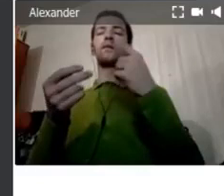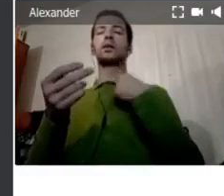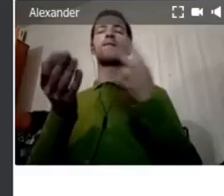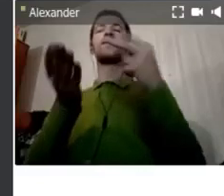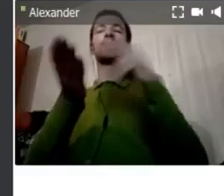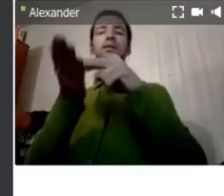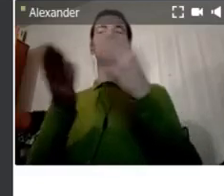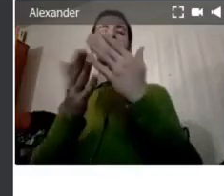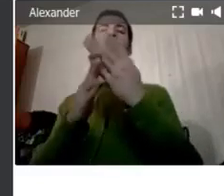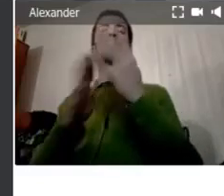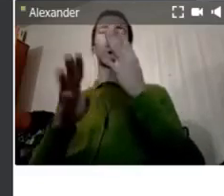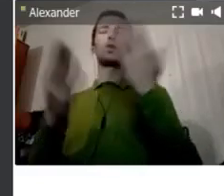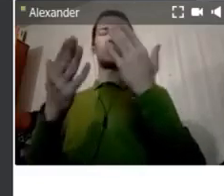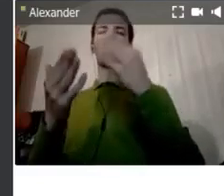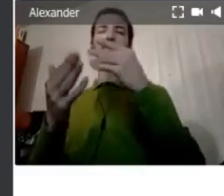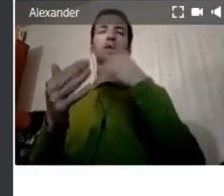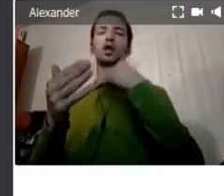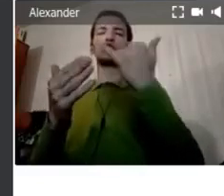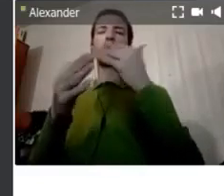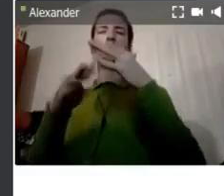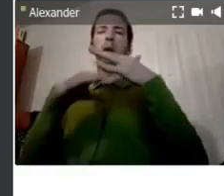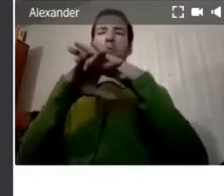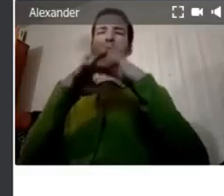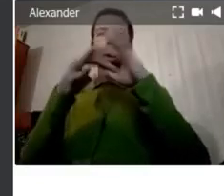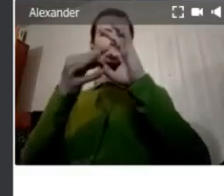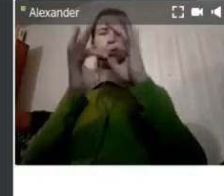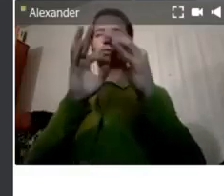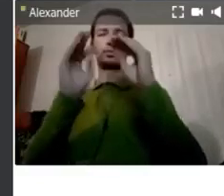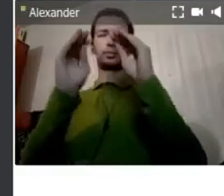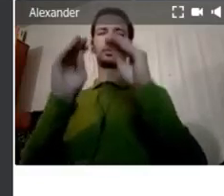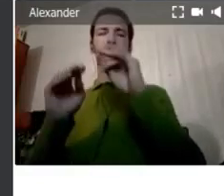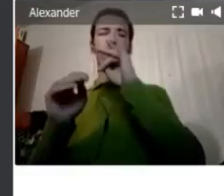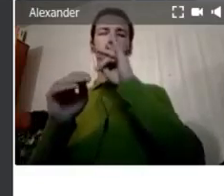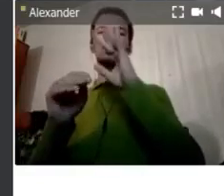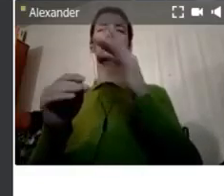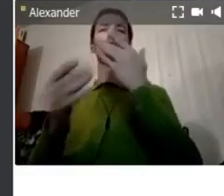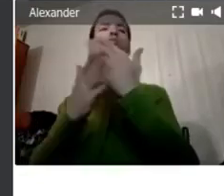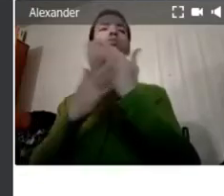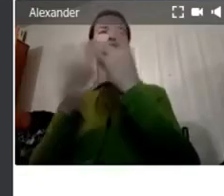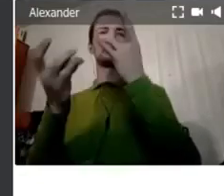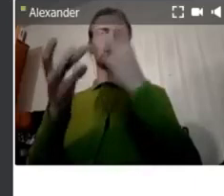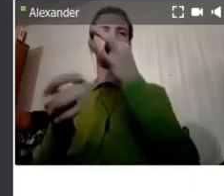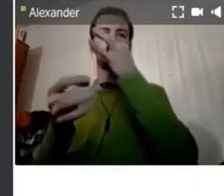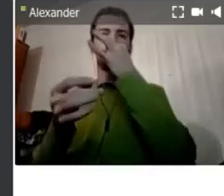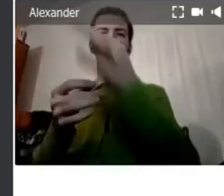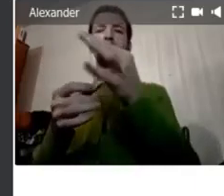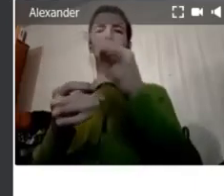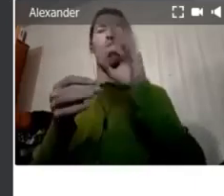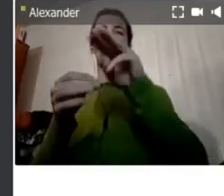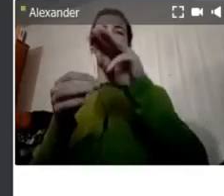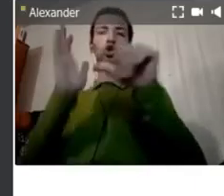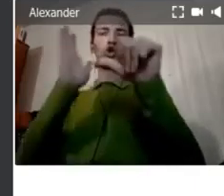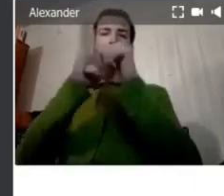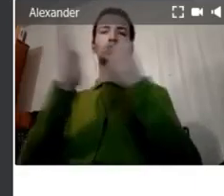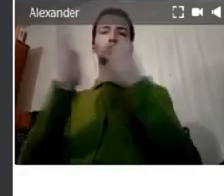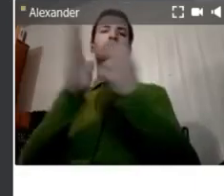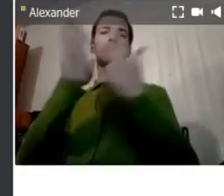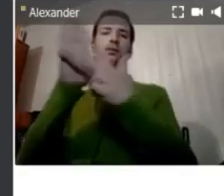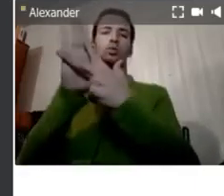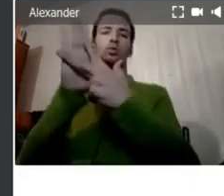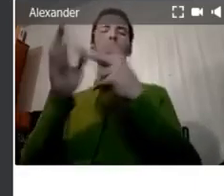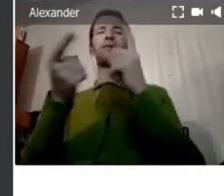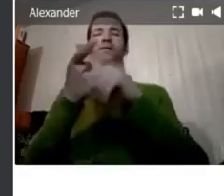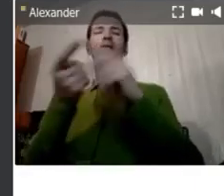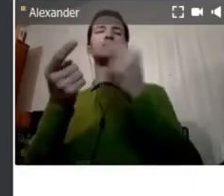клиентов. Вот мы видим наверху, вот где написано «вы» и нарисован человечек. У вас есть две рекомендации.